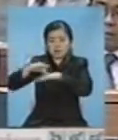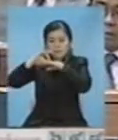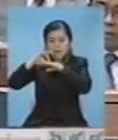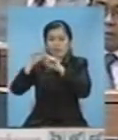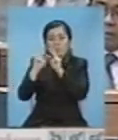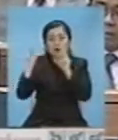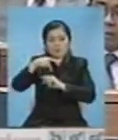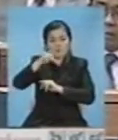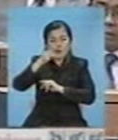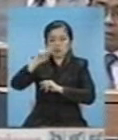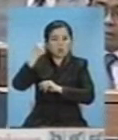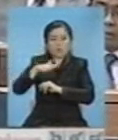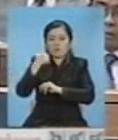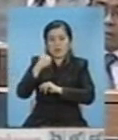ช.